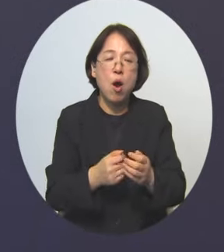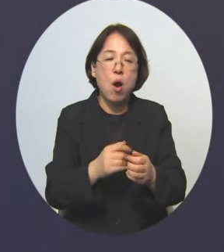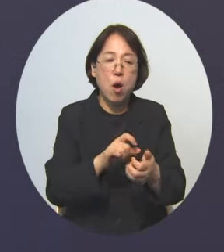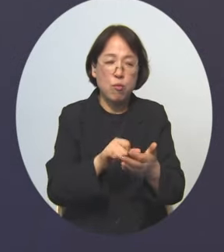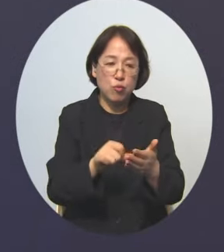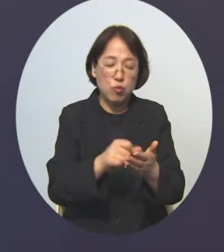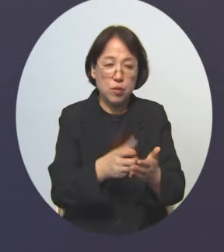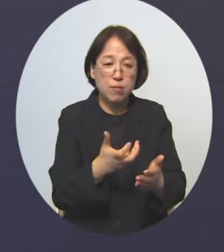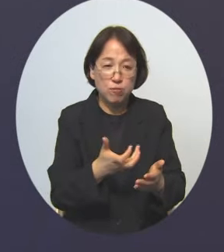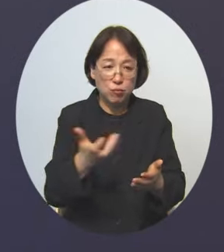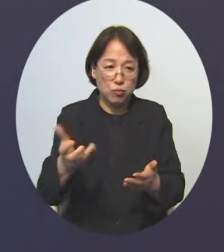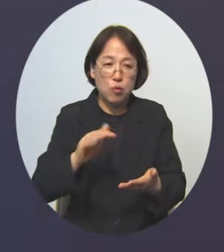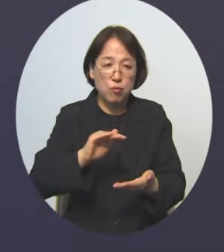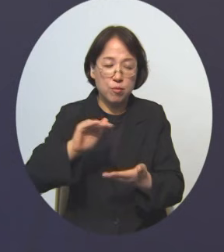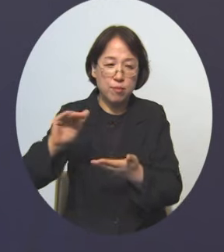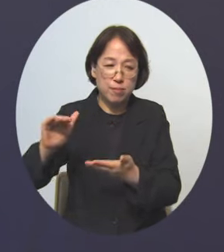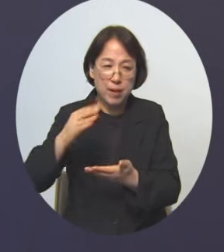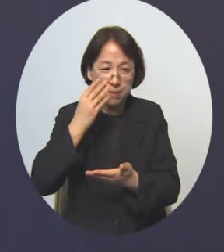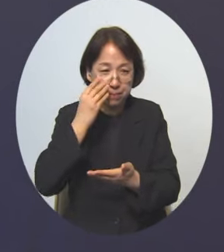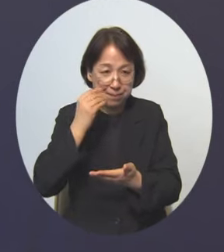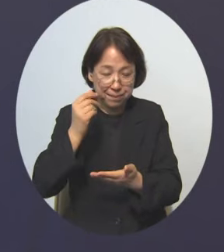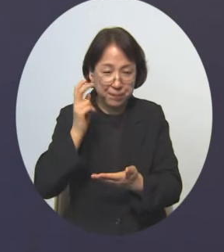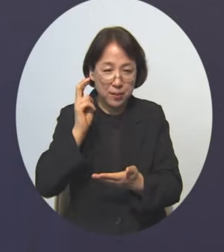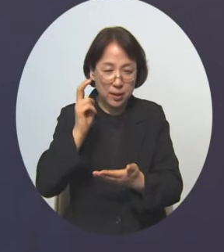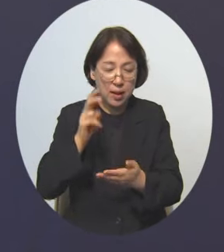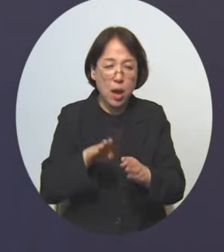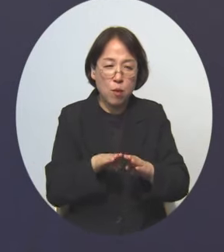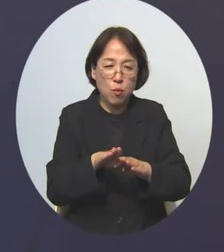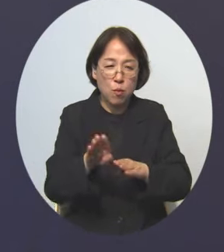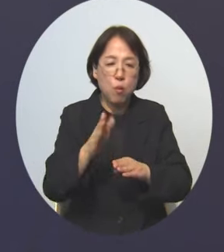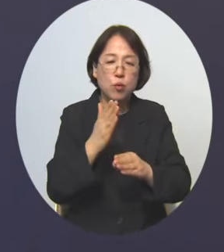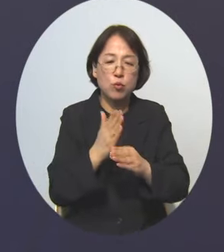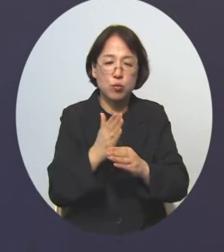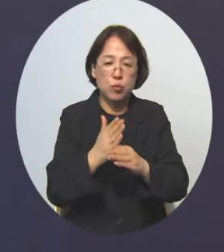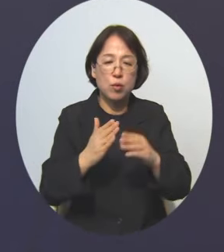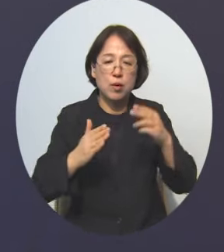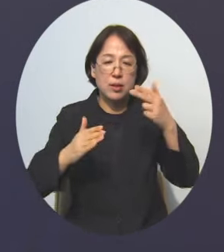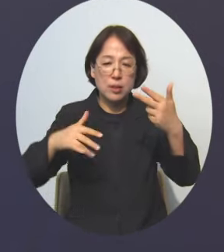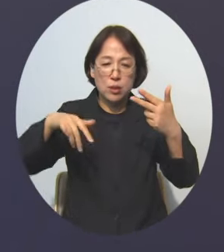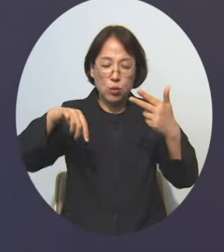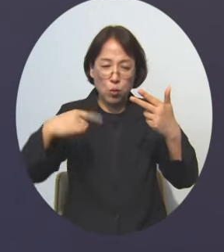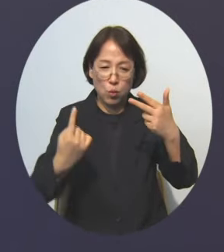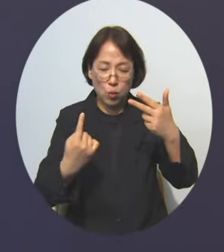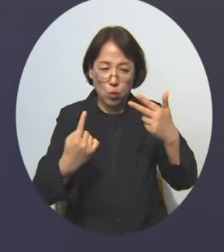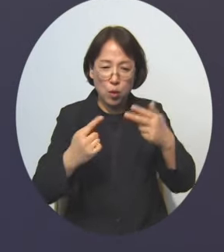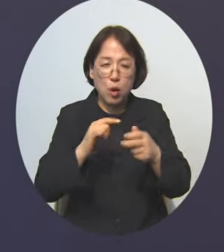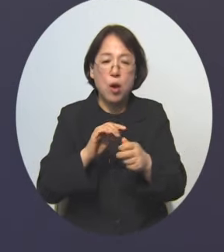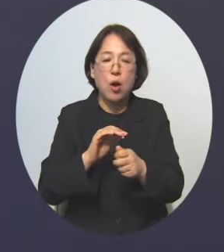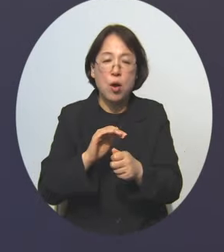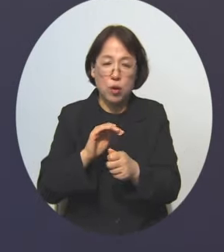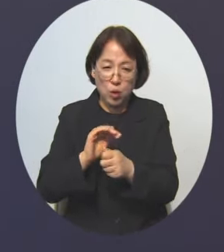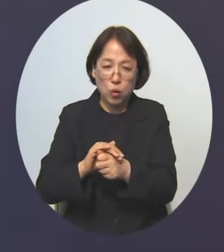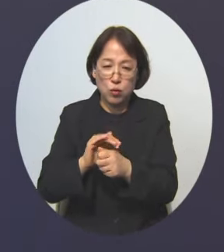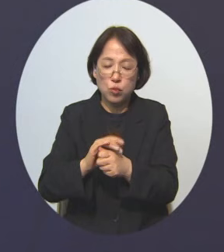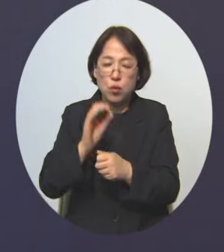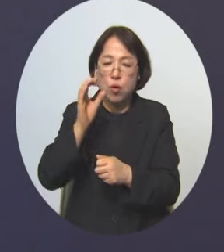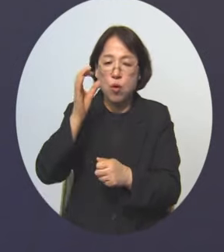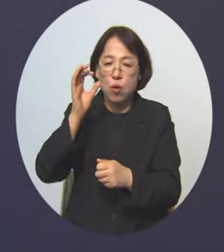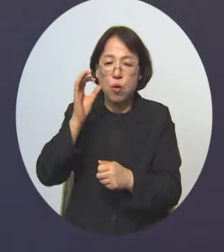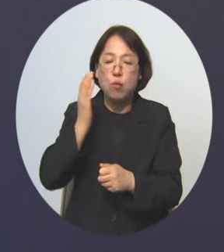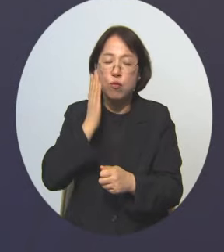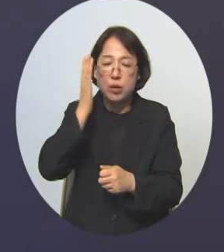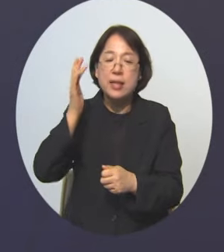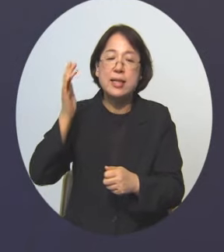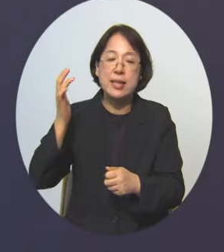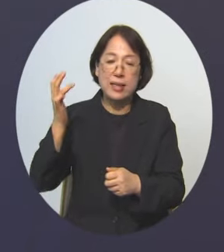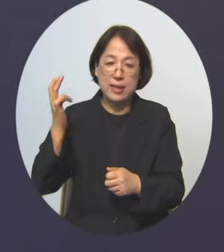것으로 기대되는데요. 또 만성 정체를 겪고 있는 국도 7호선 경주와 울산 구간을 4차로에서 6차로까지